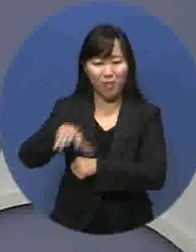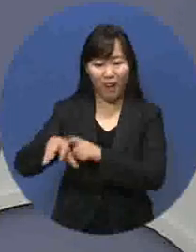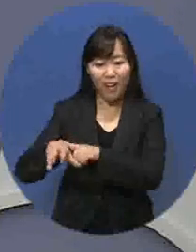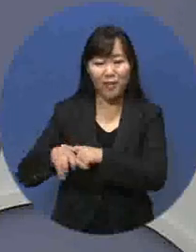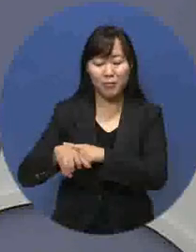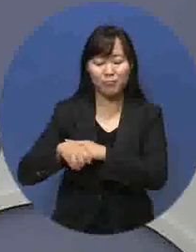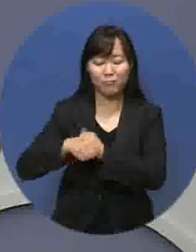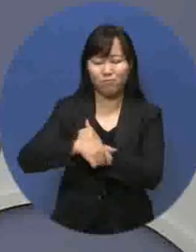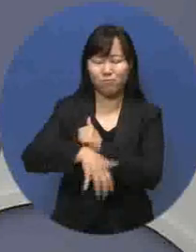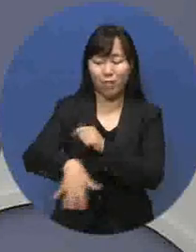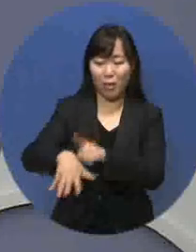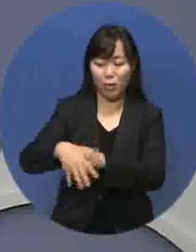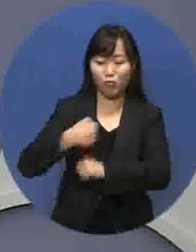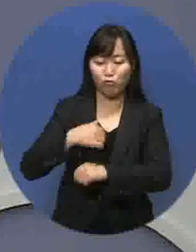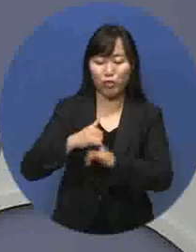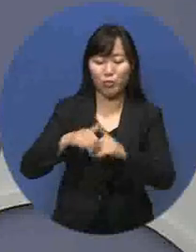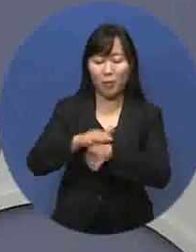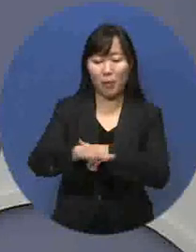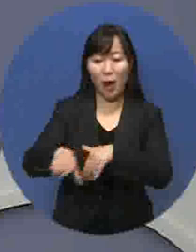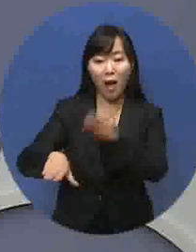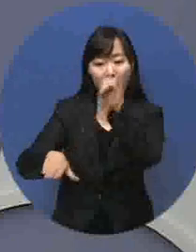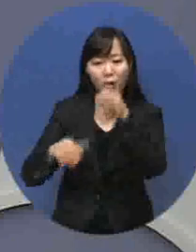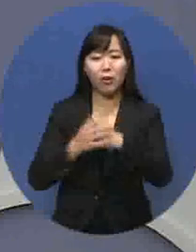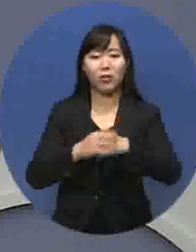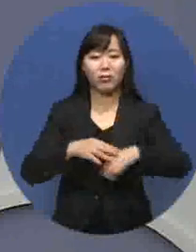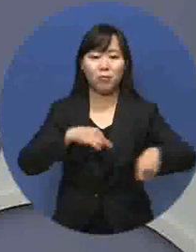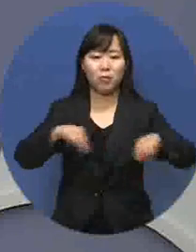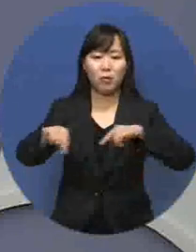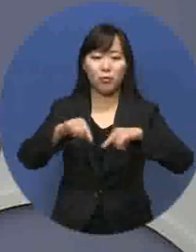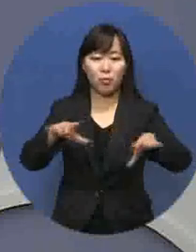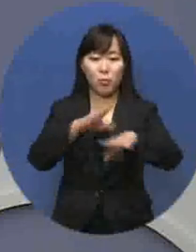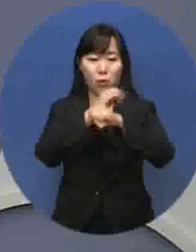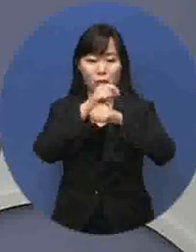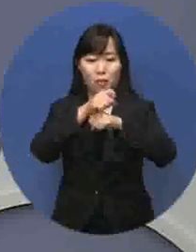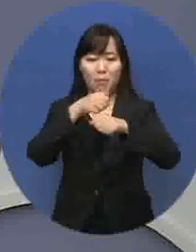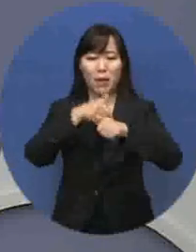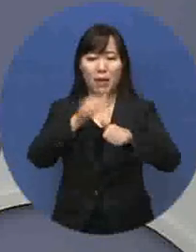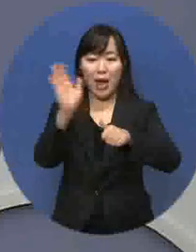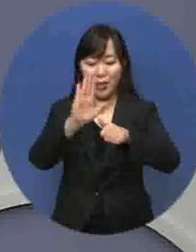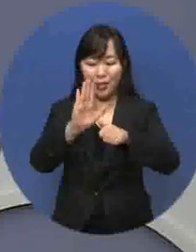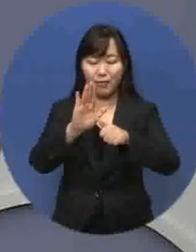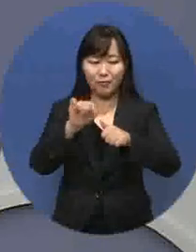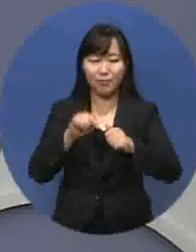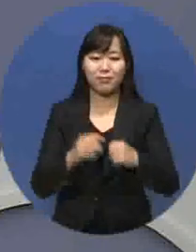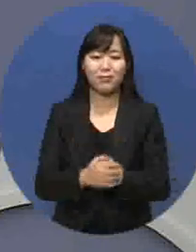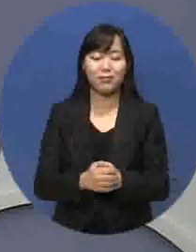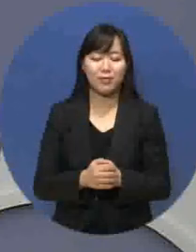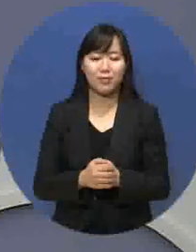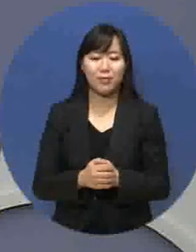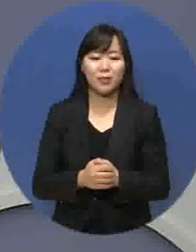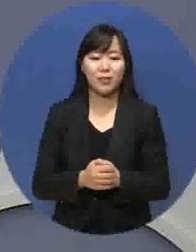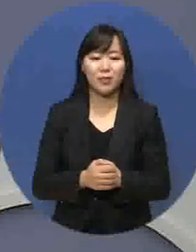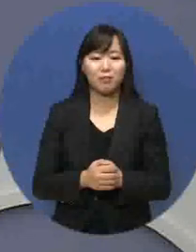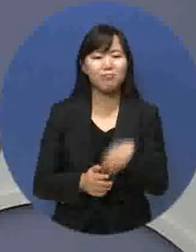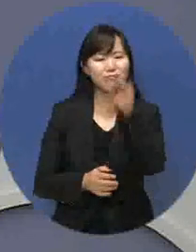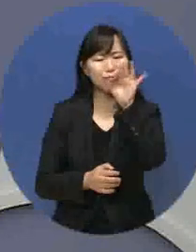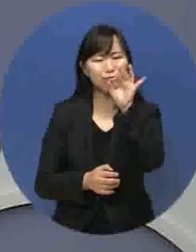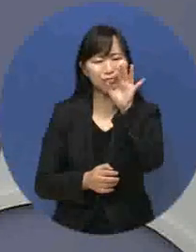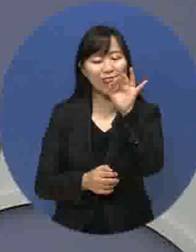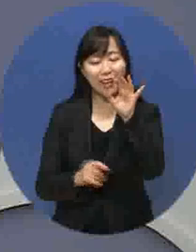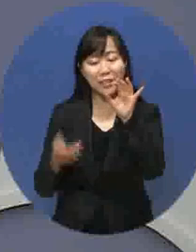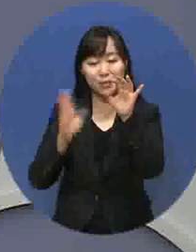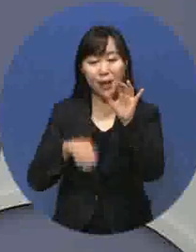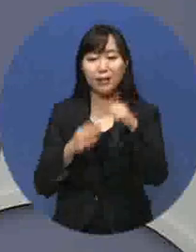이제 군대들이 있고 총 정치국에서 파견되지 않은 유일한 부서예요. 사실은 뭐